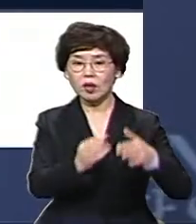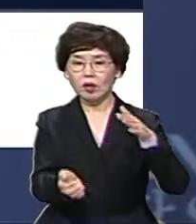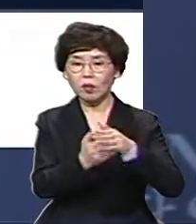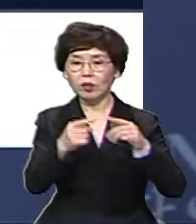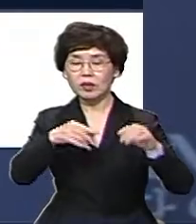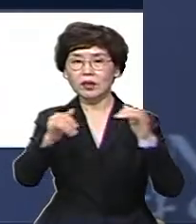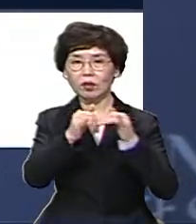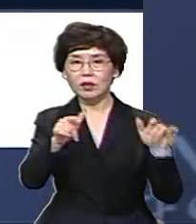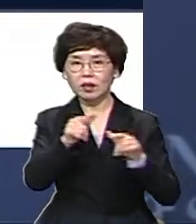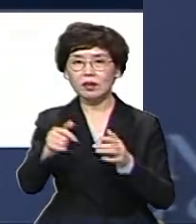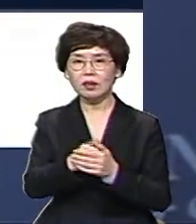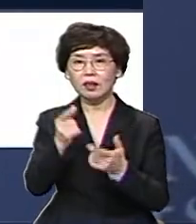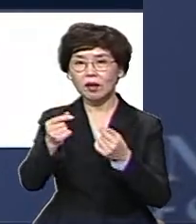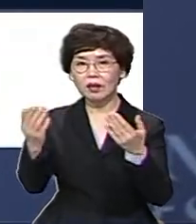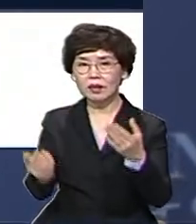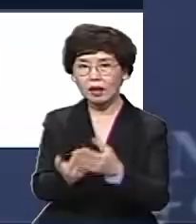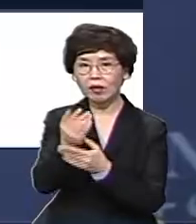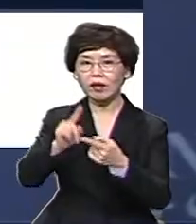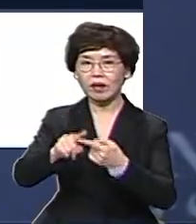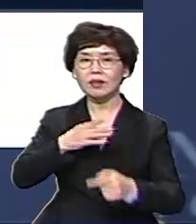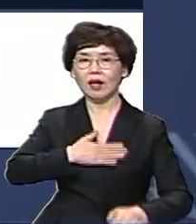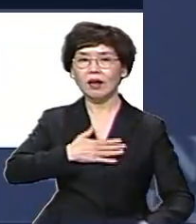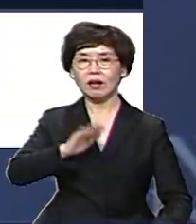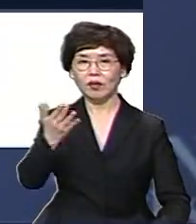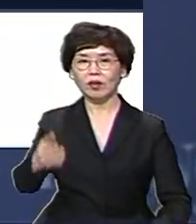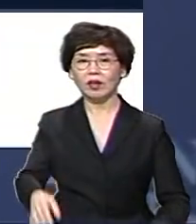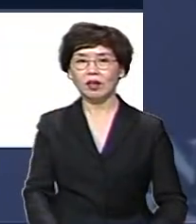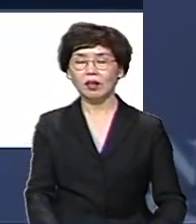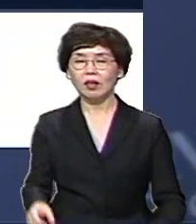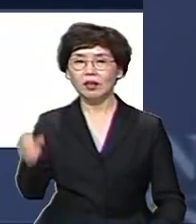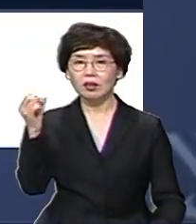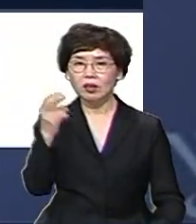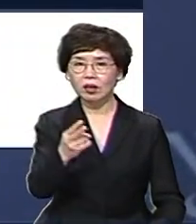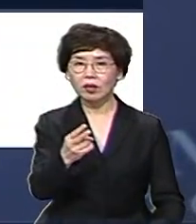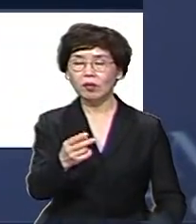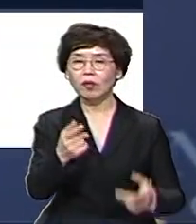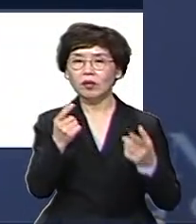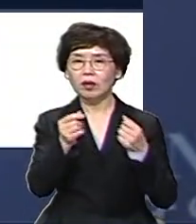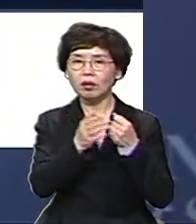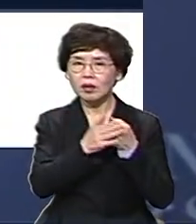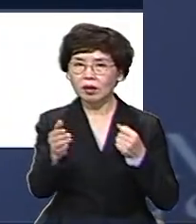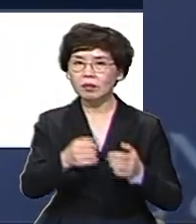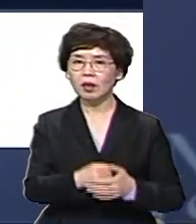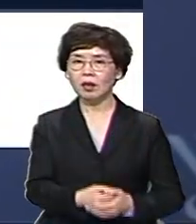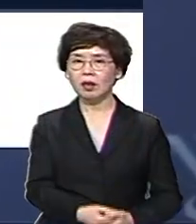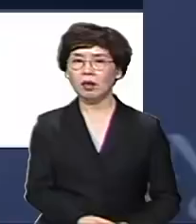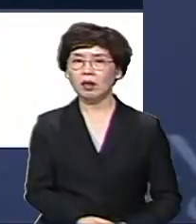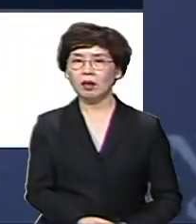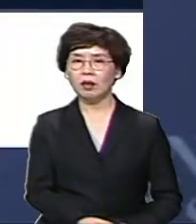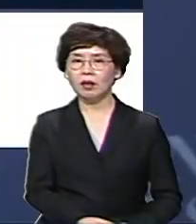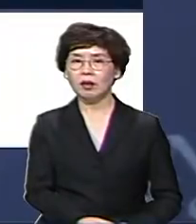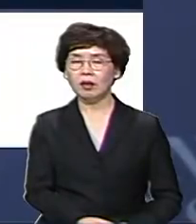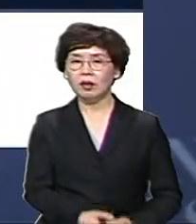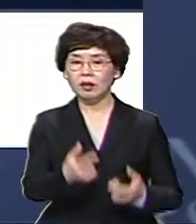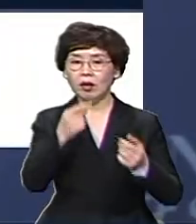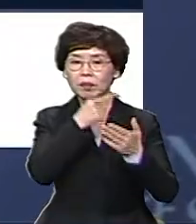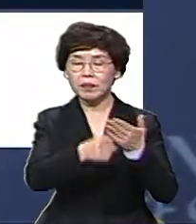family. 그분 관심이 없는 것 같습니다. 저는 원비어 부모님을 잘 알고 있습니다. Something very bad happened to him. 정말로 비극인